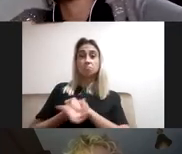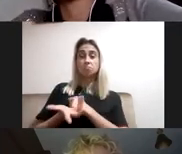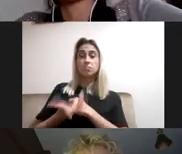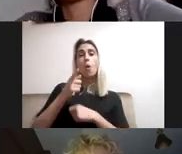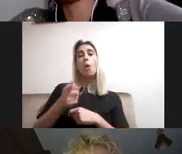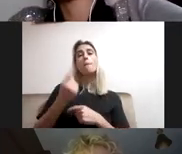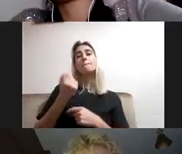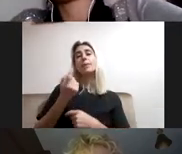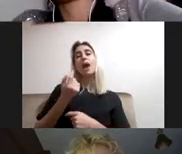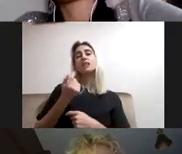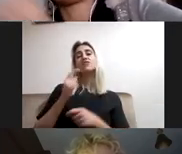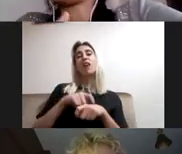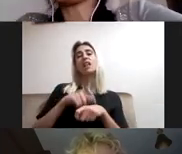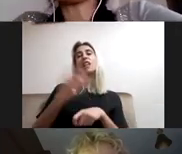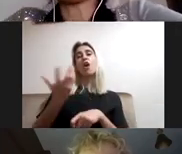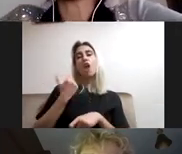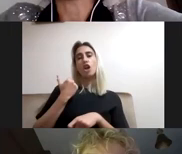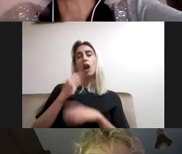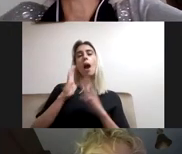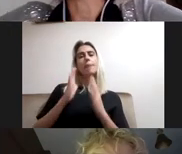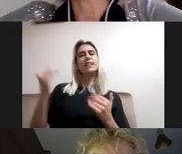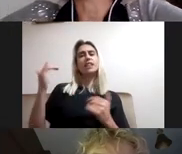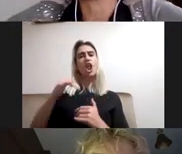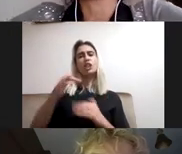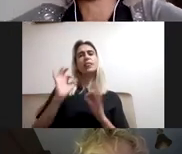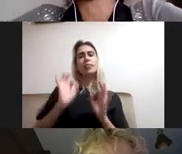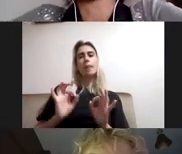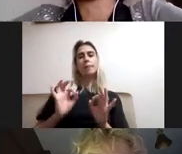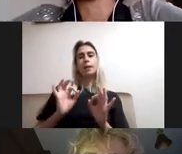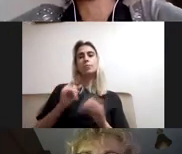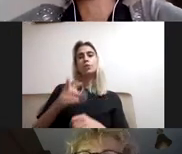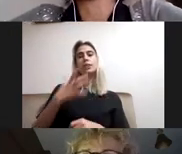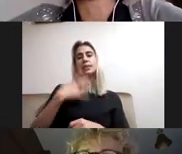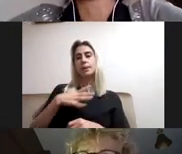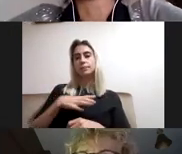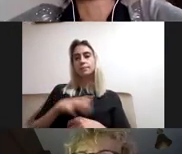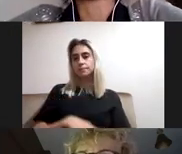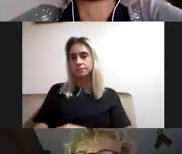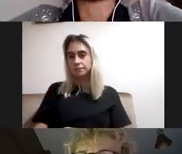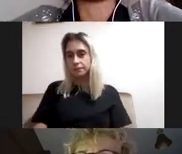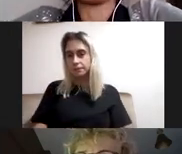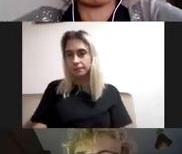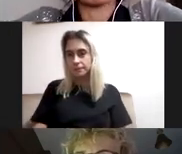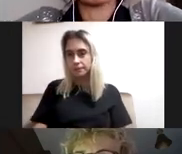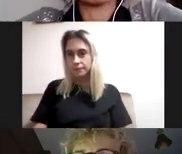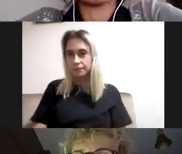biraz vakit alacak. Ama gelecek tabii. Tabii bu temennimiz. Yani benim en büyük temennilerimden bir